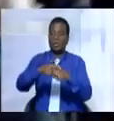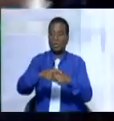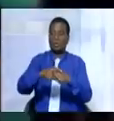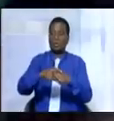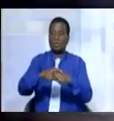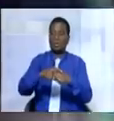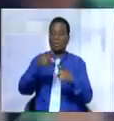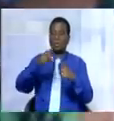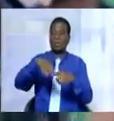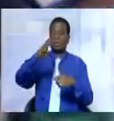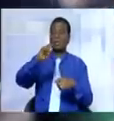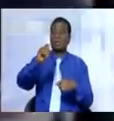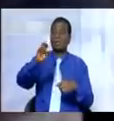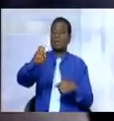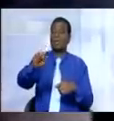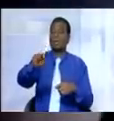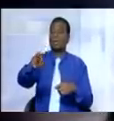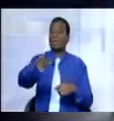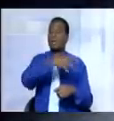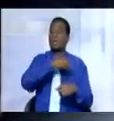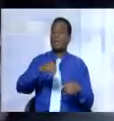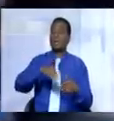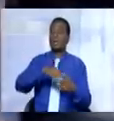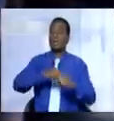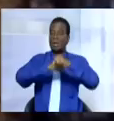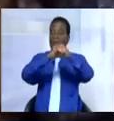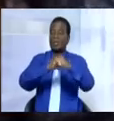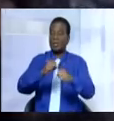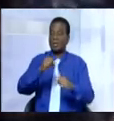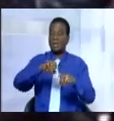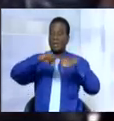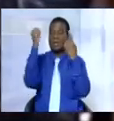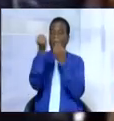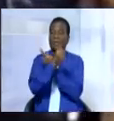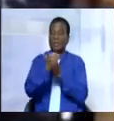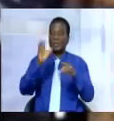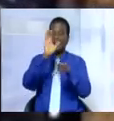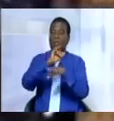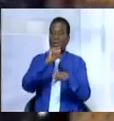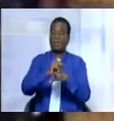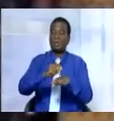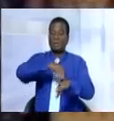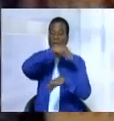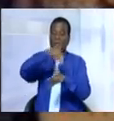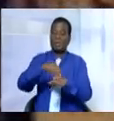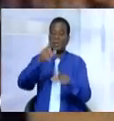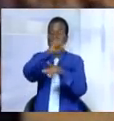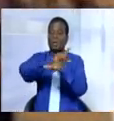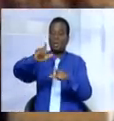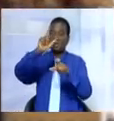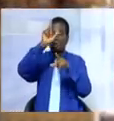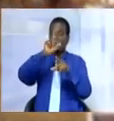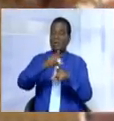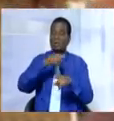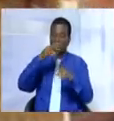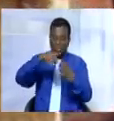Bissau. La sécurité dans la sous-région est au cœur des débats. La situation de la Côte d'Ivoire, du Mali et du Libéria seront